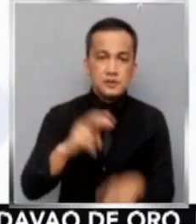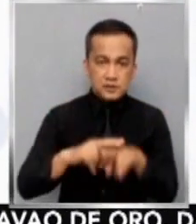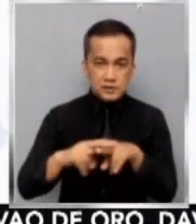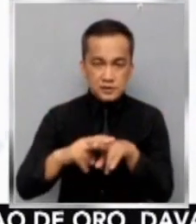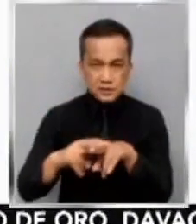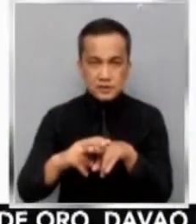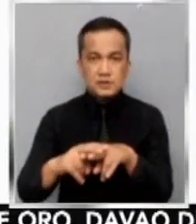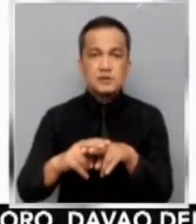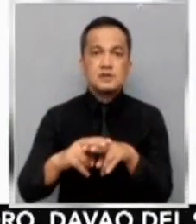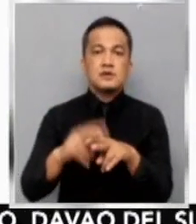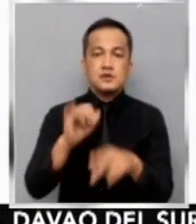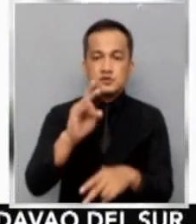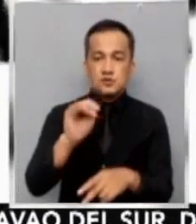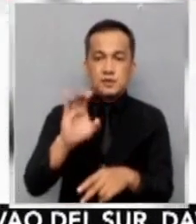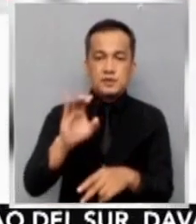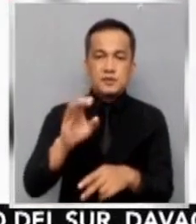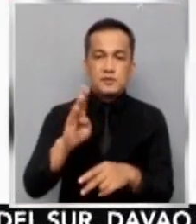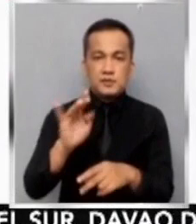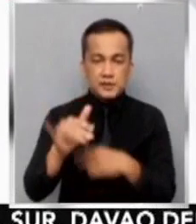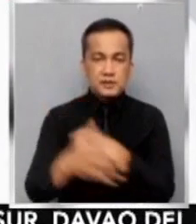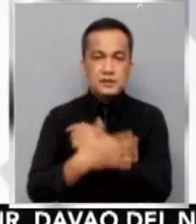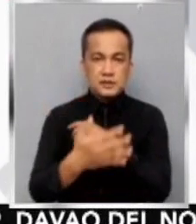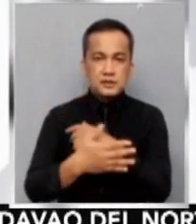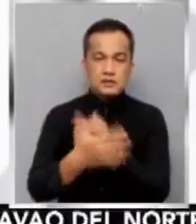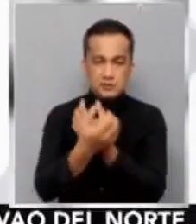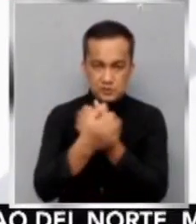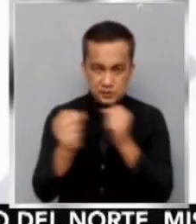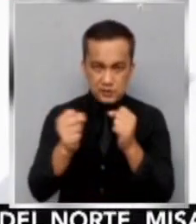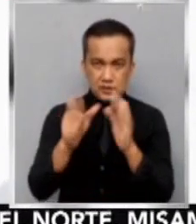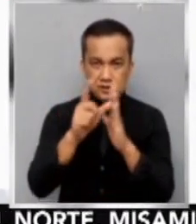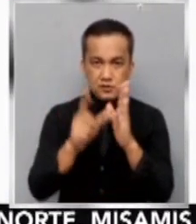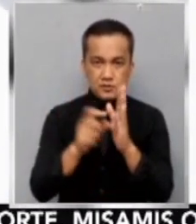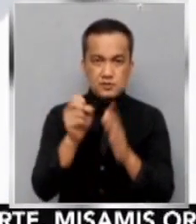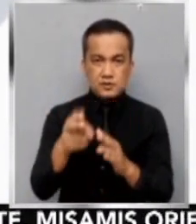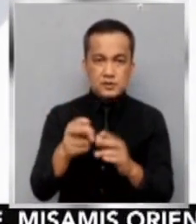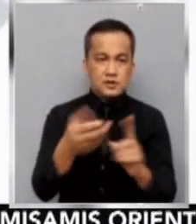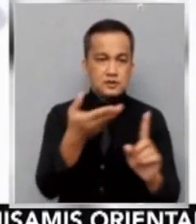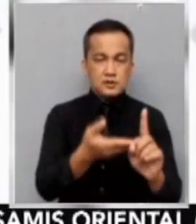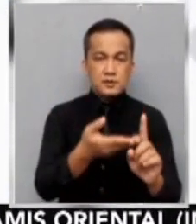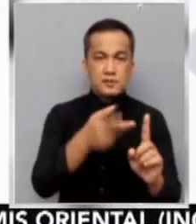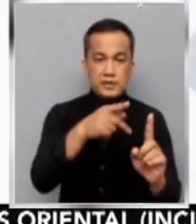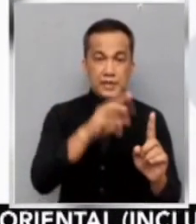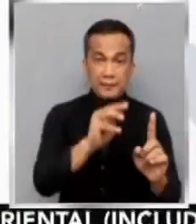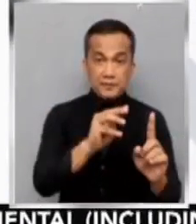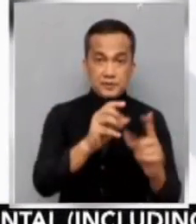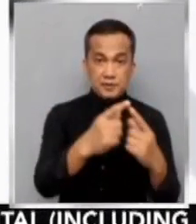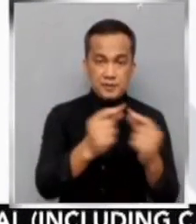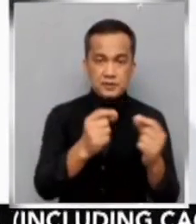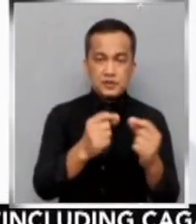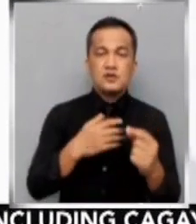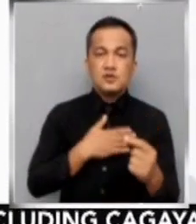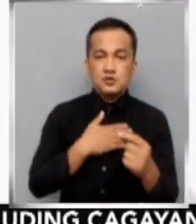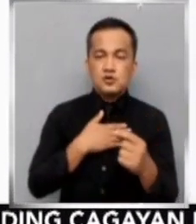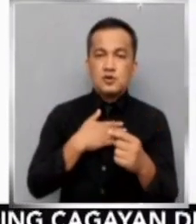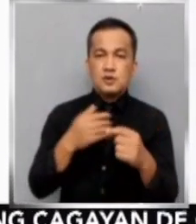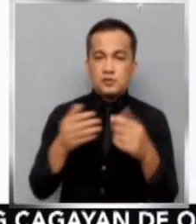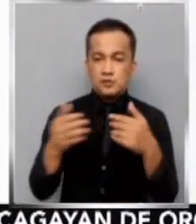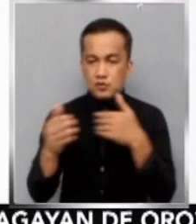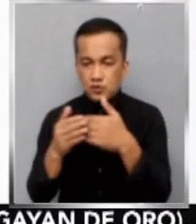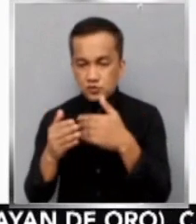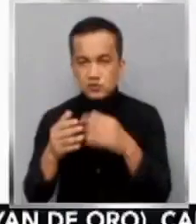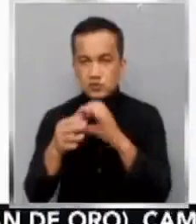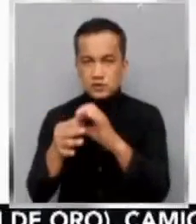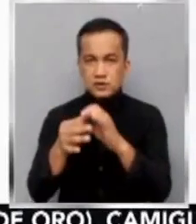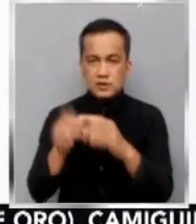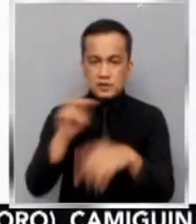security and Coast Guard law enforcement. Sinabi rin daw ni Kishida na nais niyang magkaroon ng malapit na koordinasyon ang Japan at Pilipinas para